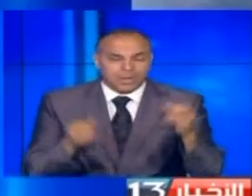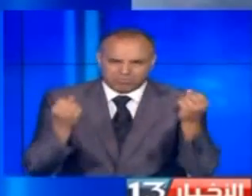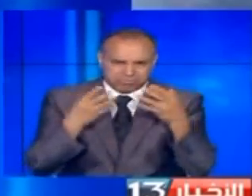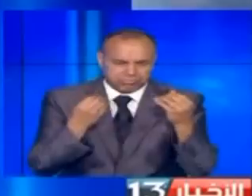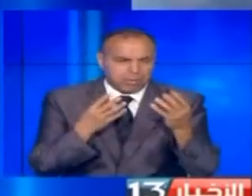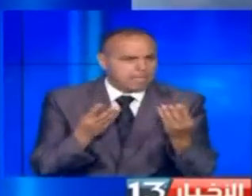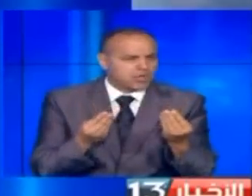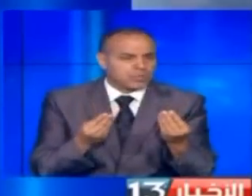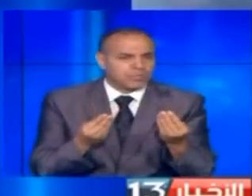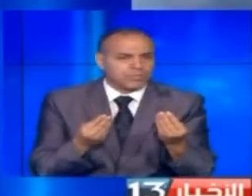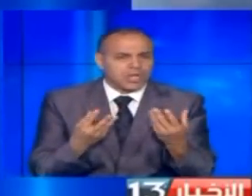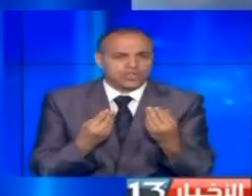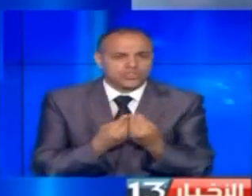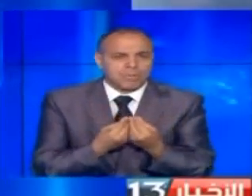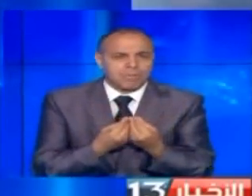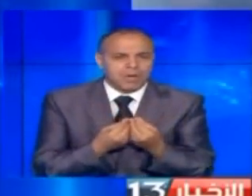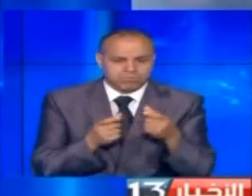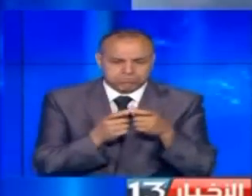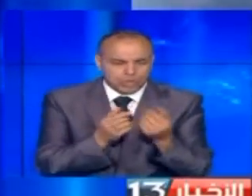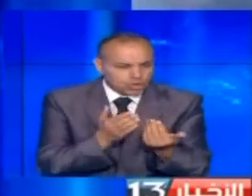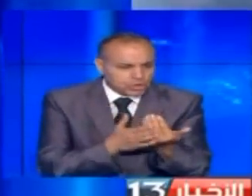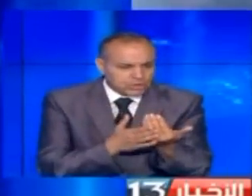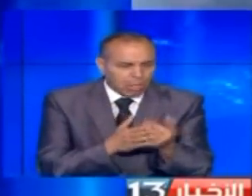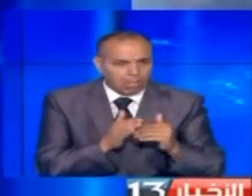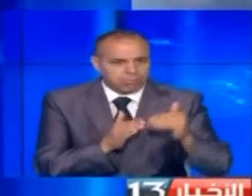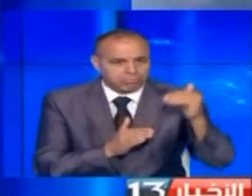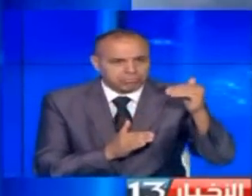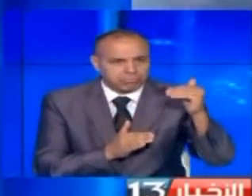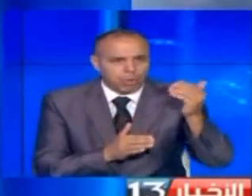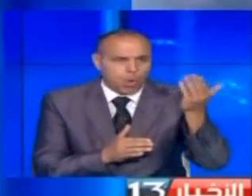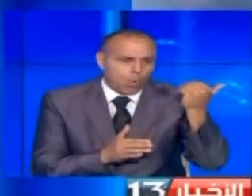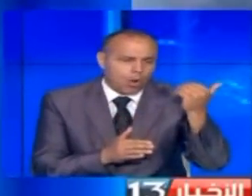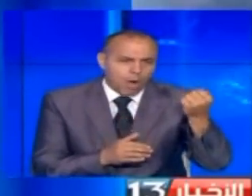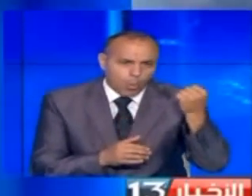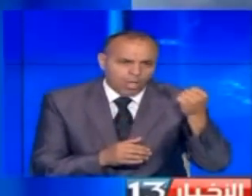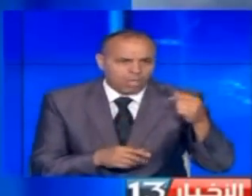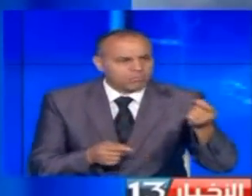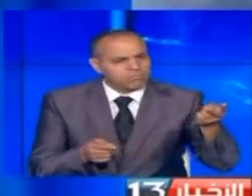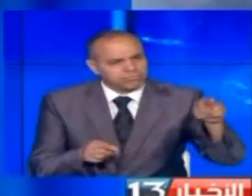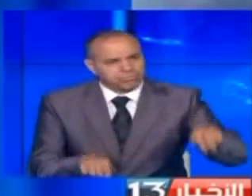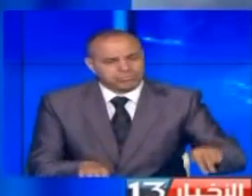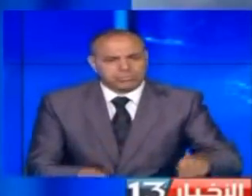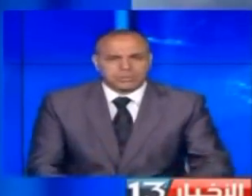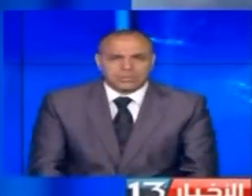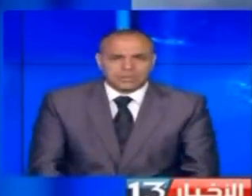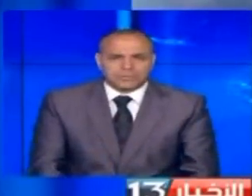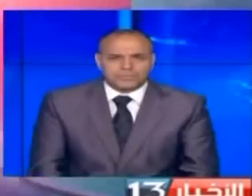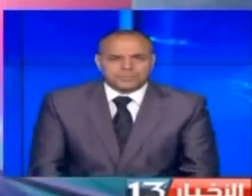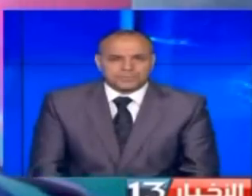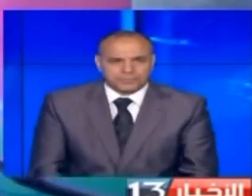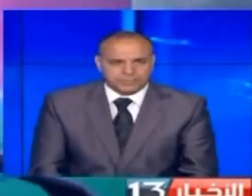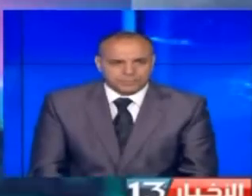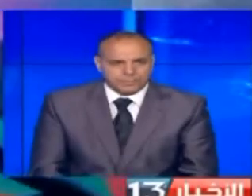بمفاجآت عديدة جمعت بروز فرق صاعدة وتراجع ألق أخرى ذات صيت. في